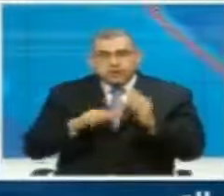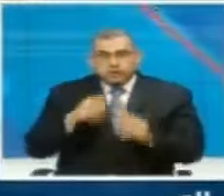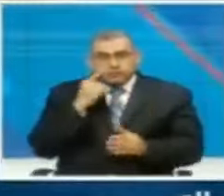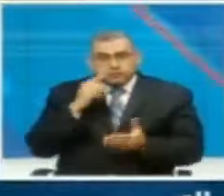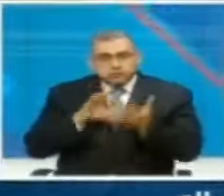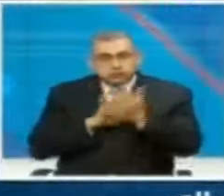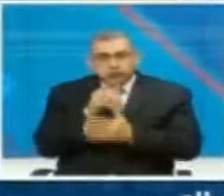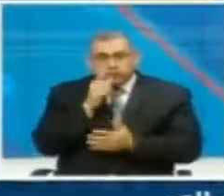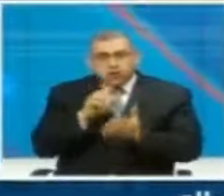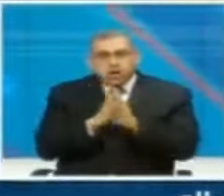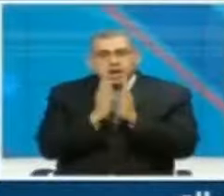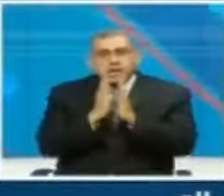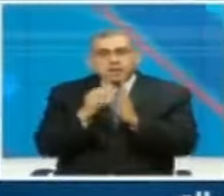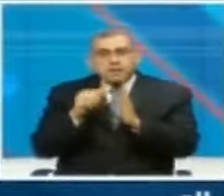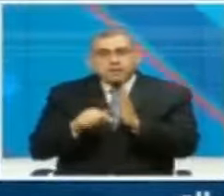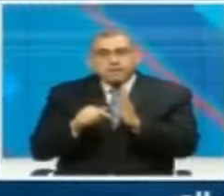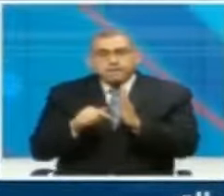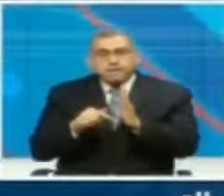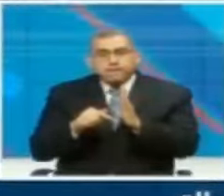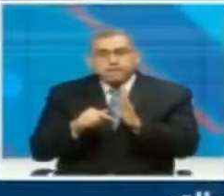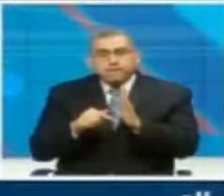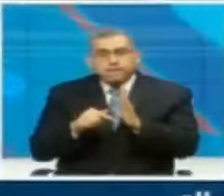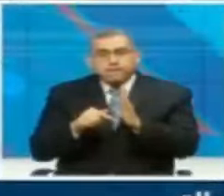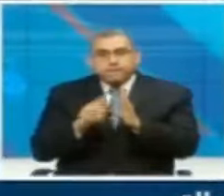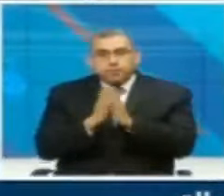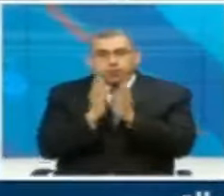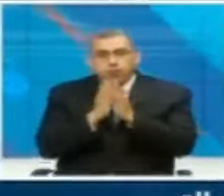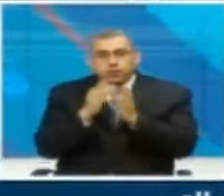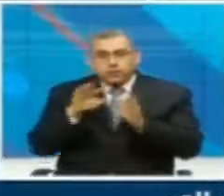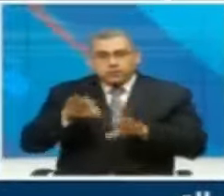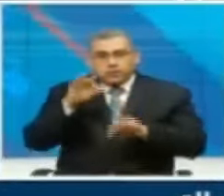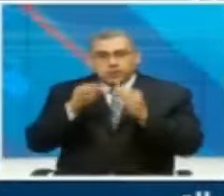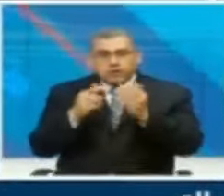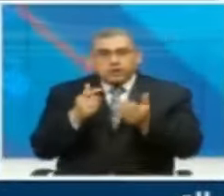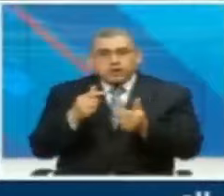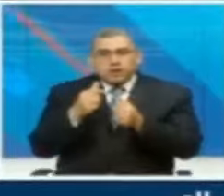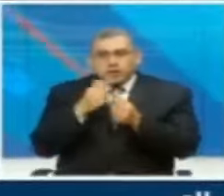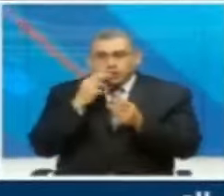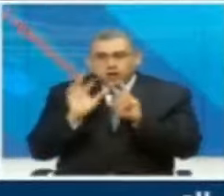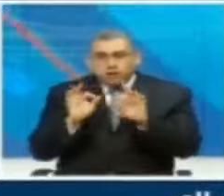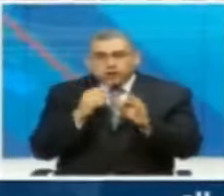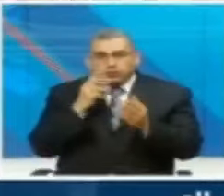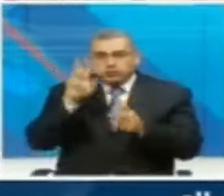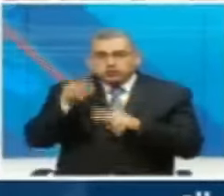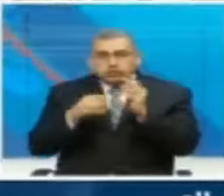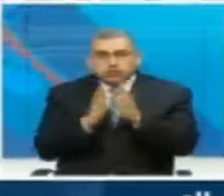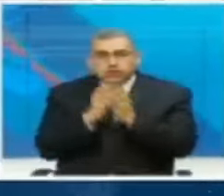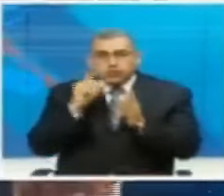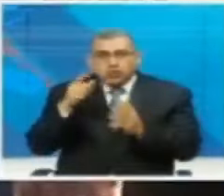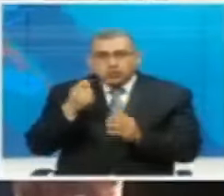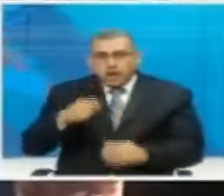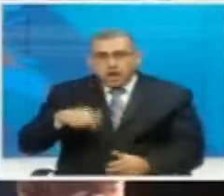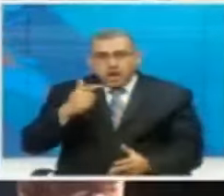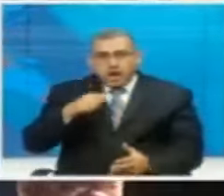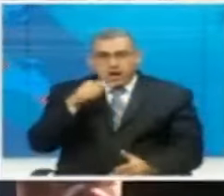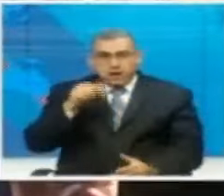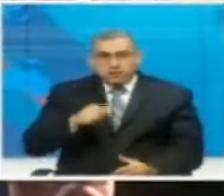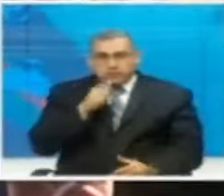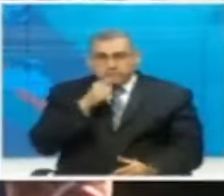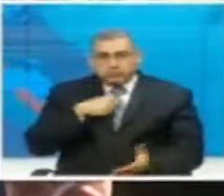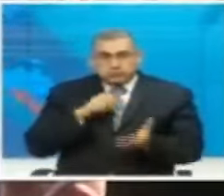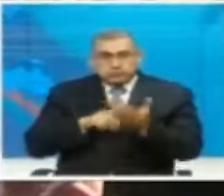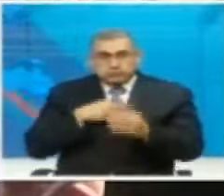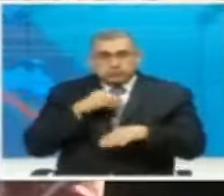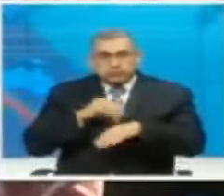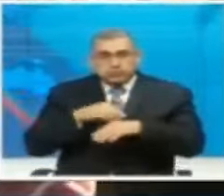من ان الكتب مش هقول الكتب اللي مش مكررة او الكتب اللي بيشتروها كتب مكلفة جدا، فما كان علينا انا